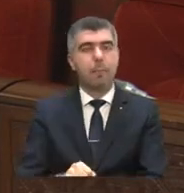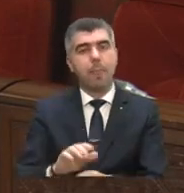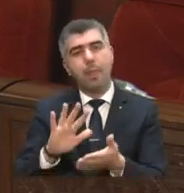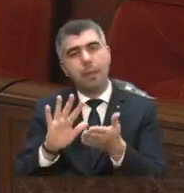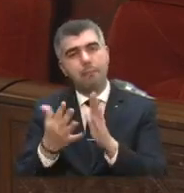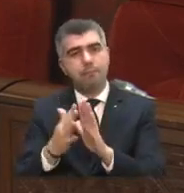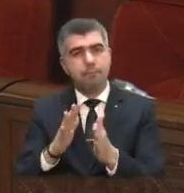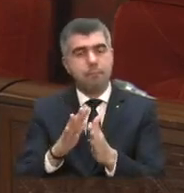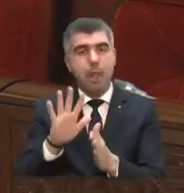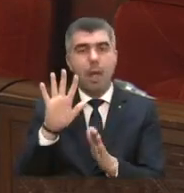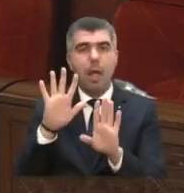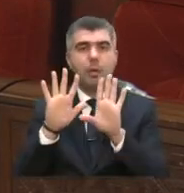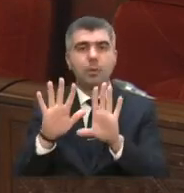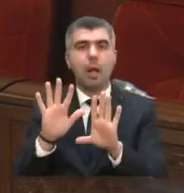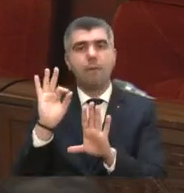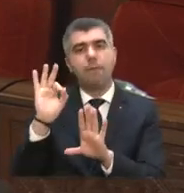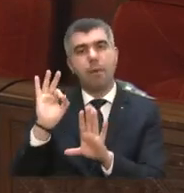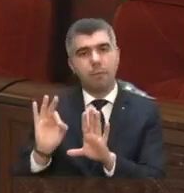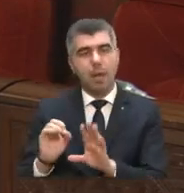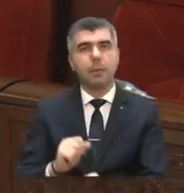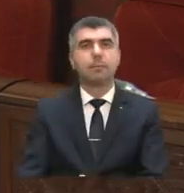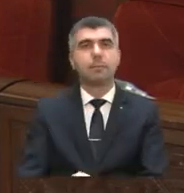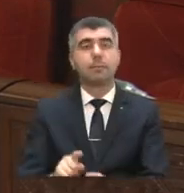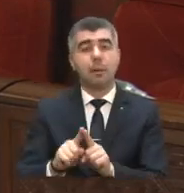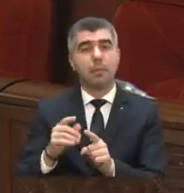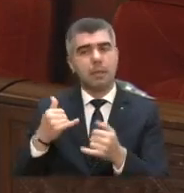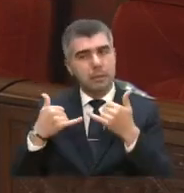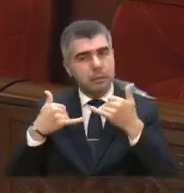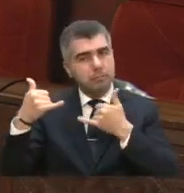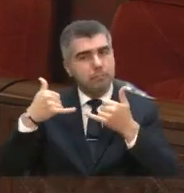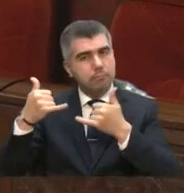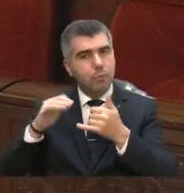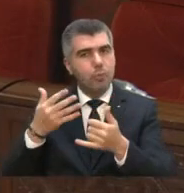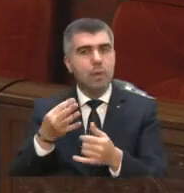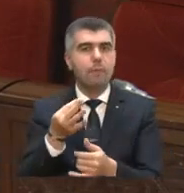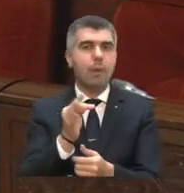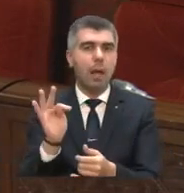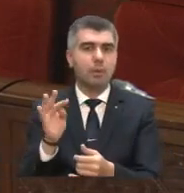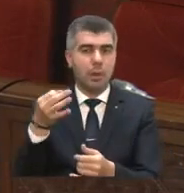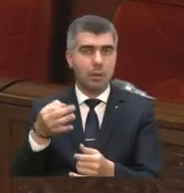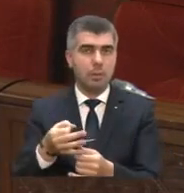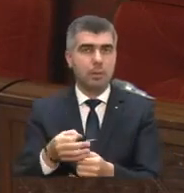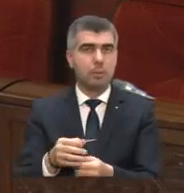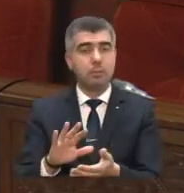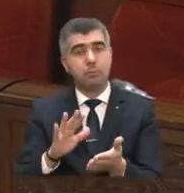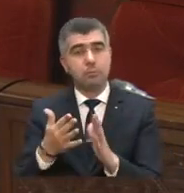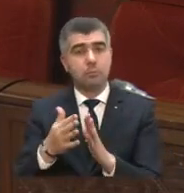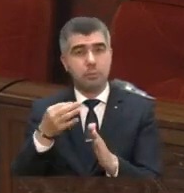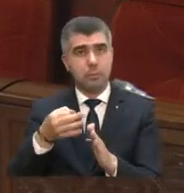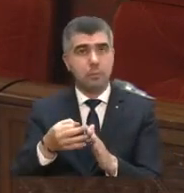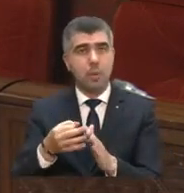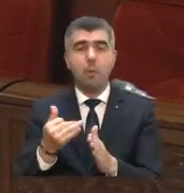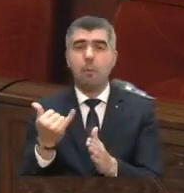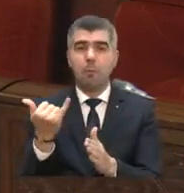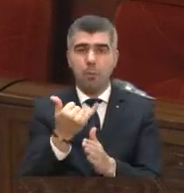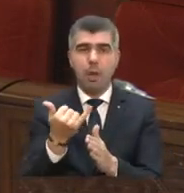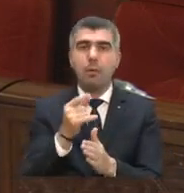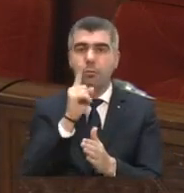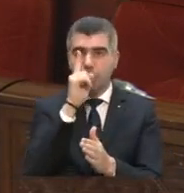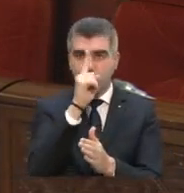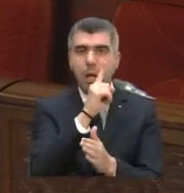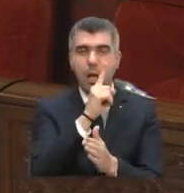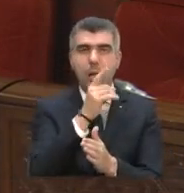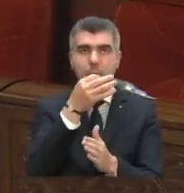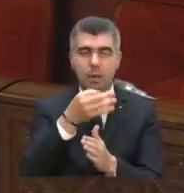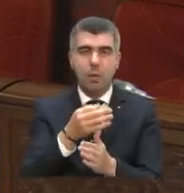تقريبا 10%. في إطار الاتصالات المكثفة مع الجانب الفرنسي توصلنا بإشارات إيجابية تصب في